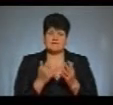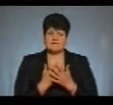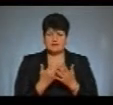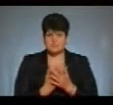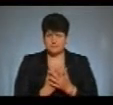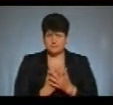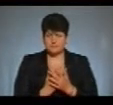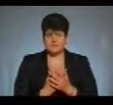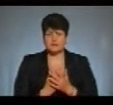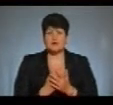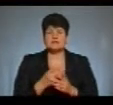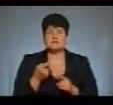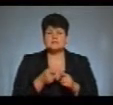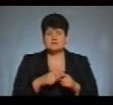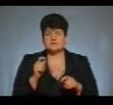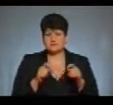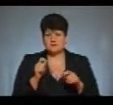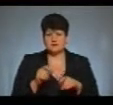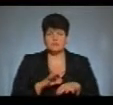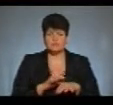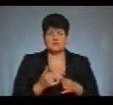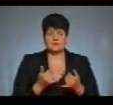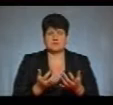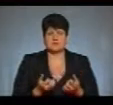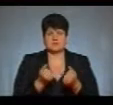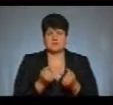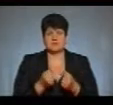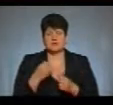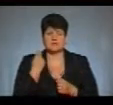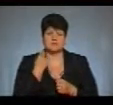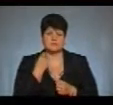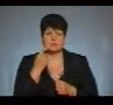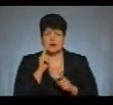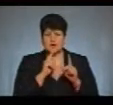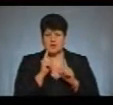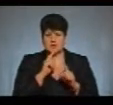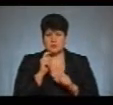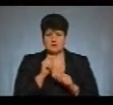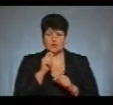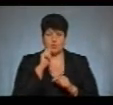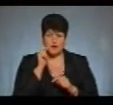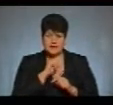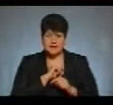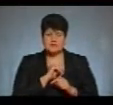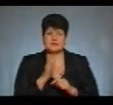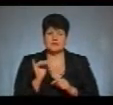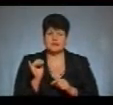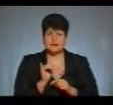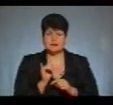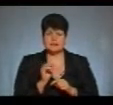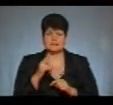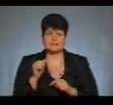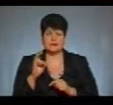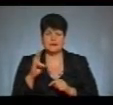фільмів. Children Kino Fest відбувається за підтримки Британської ради в Україні, посольств Швеції, Королівства Данія в Україні,